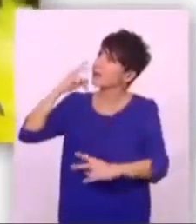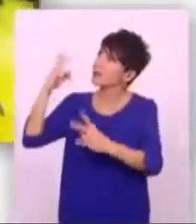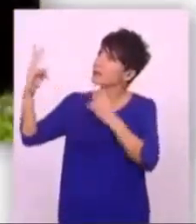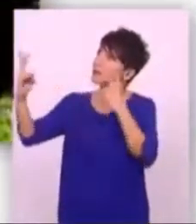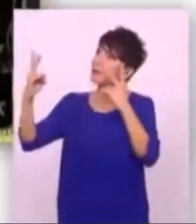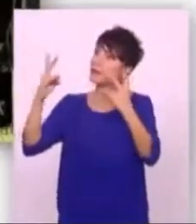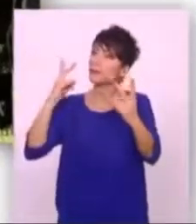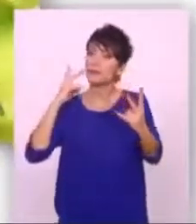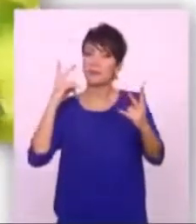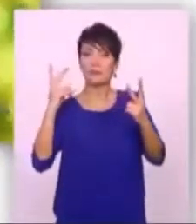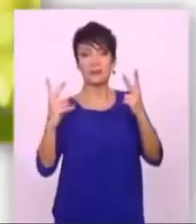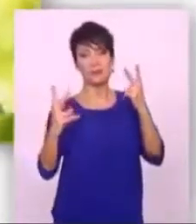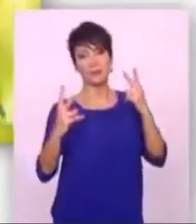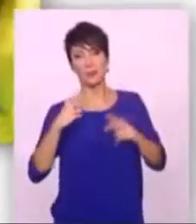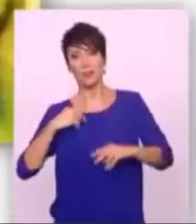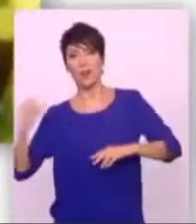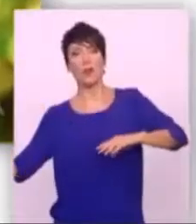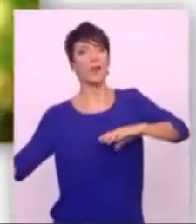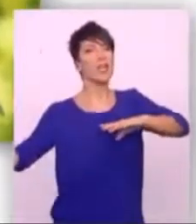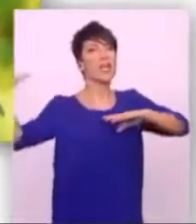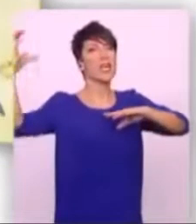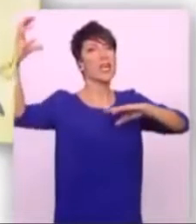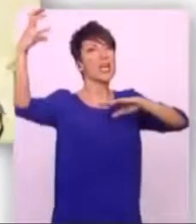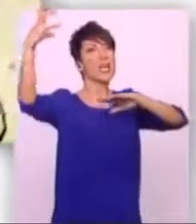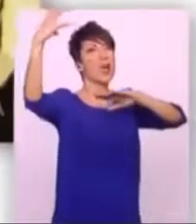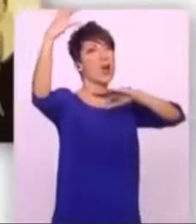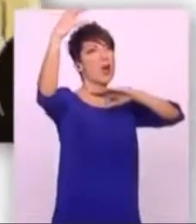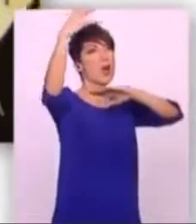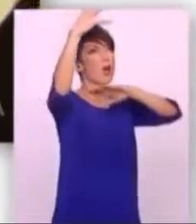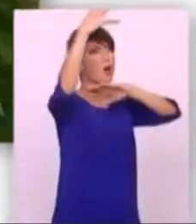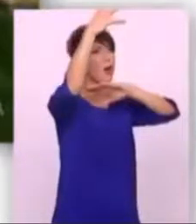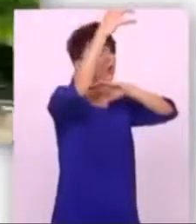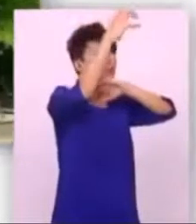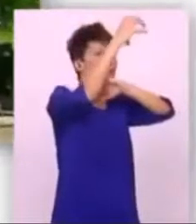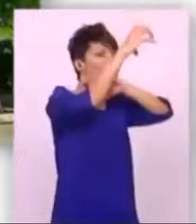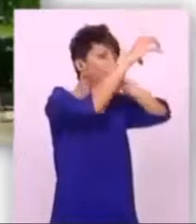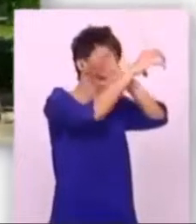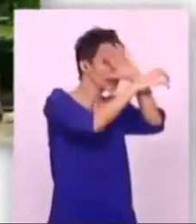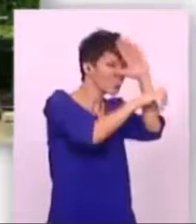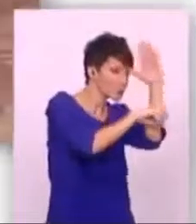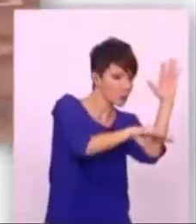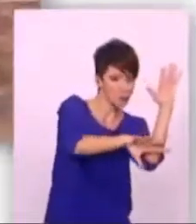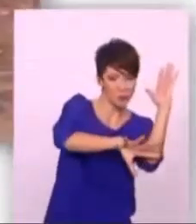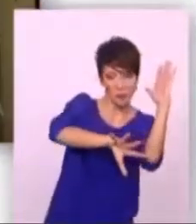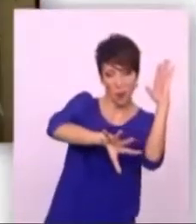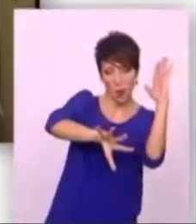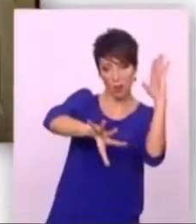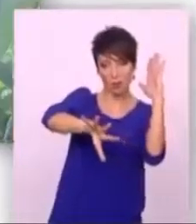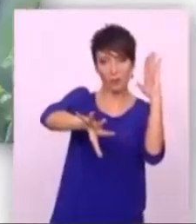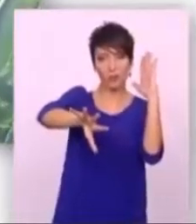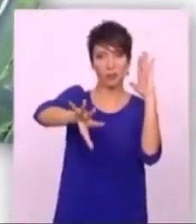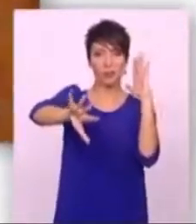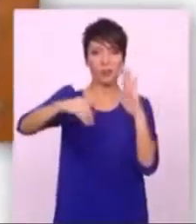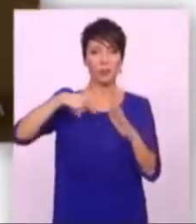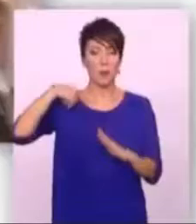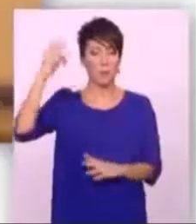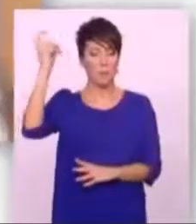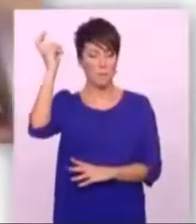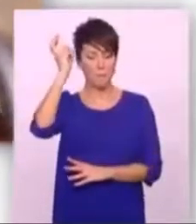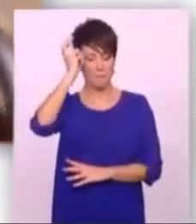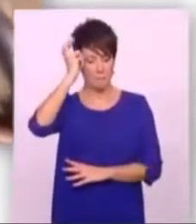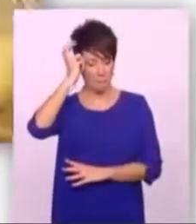για να διαβώ το σύνορο, να σπρώξω την